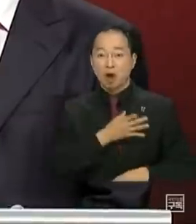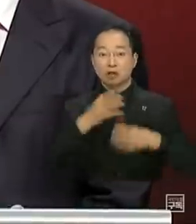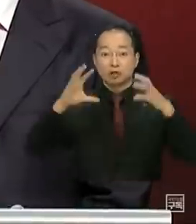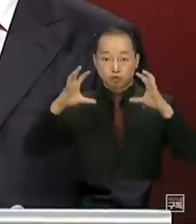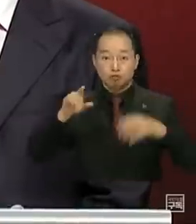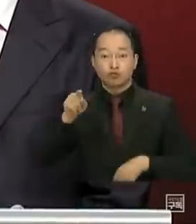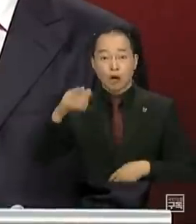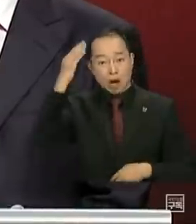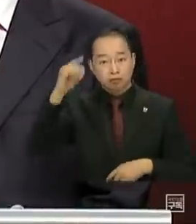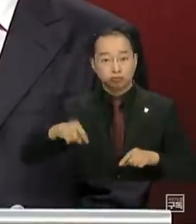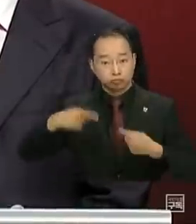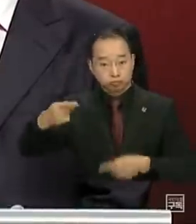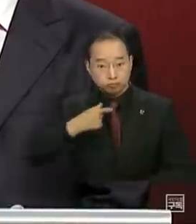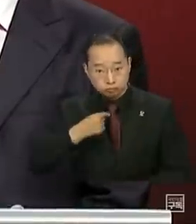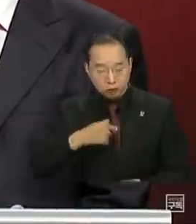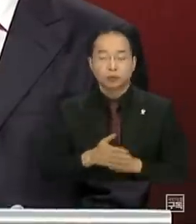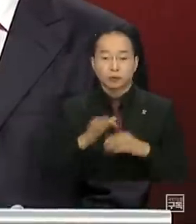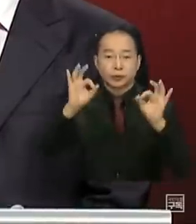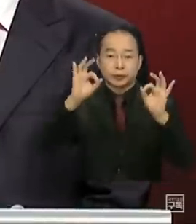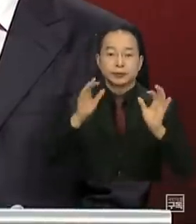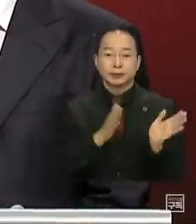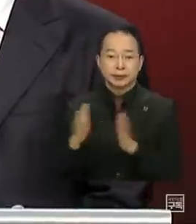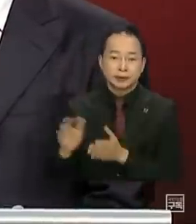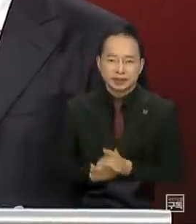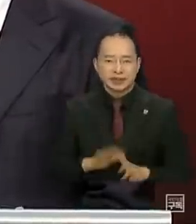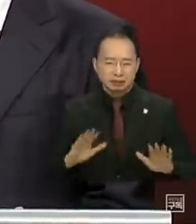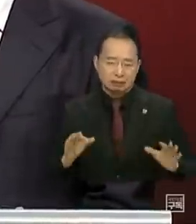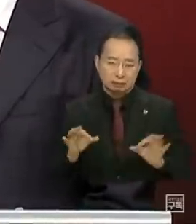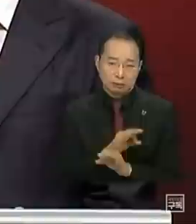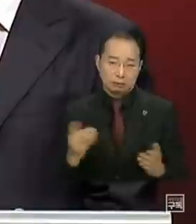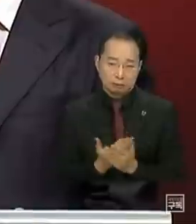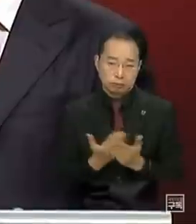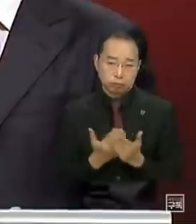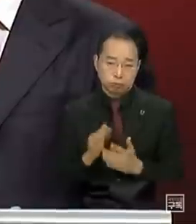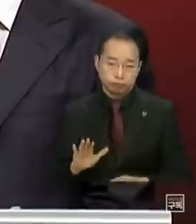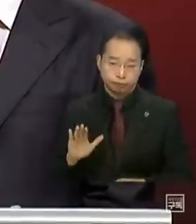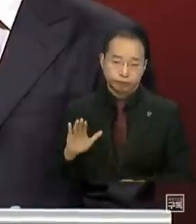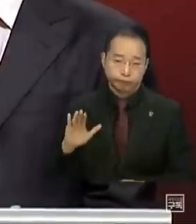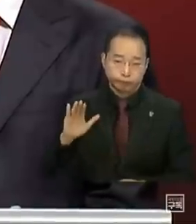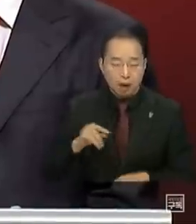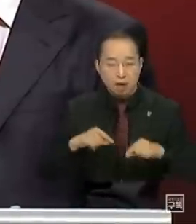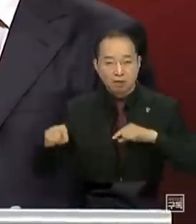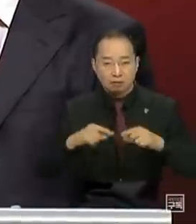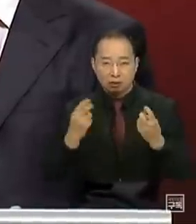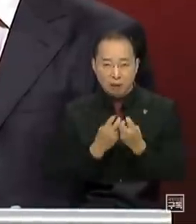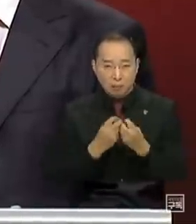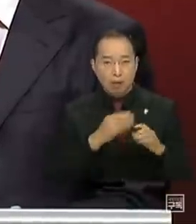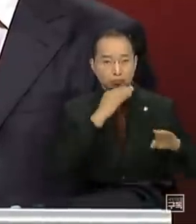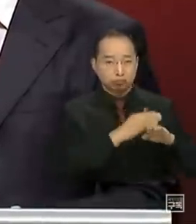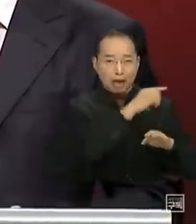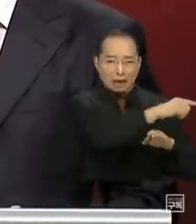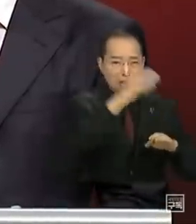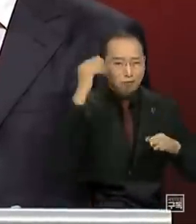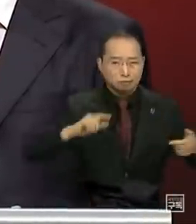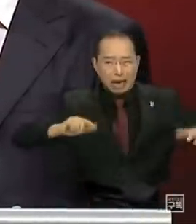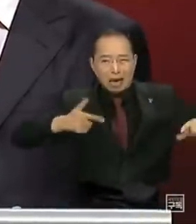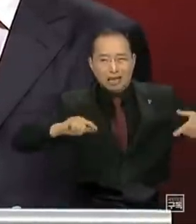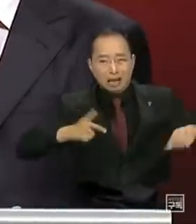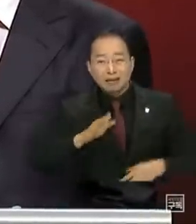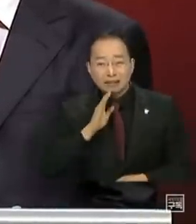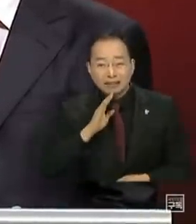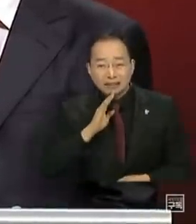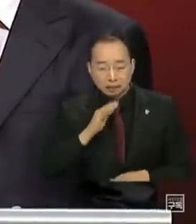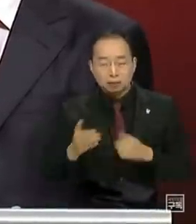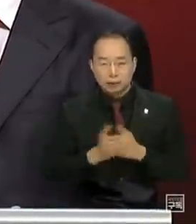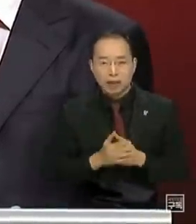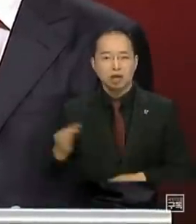우리가 고도성장을 해오고 우리 정치체제와 남북관계가 왔던 이 전체 시스템을 선진국 시스템으로 아무튼